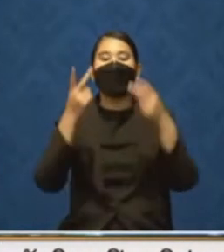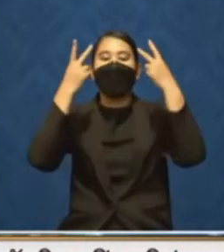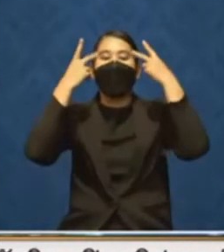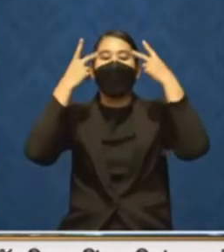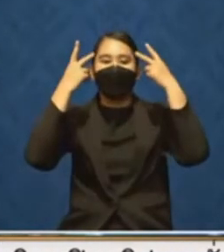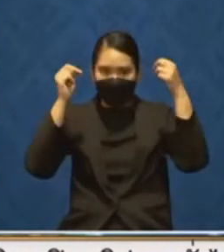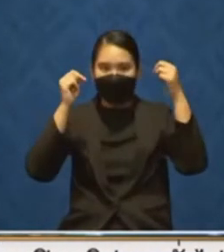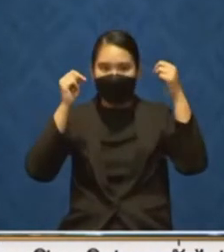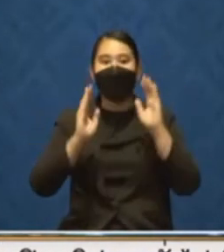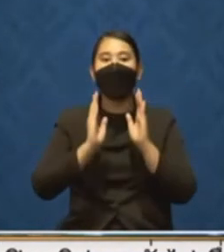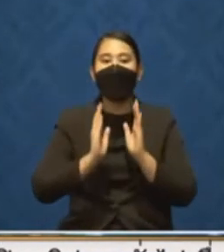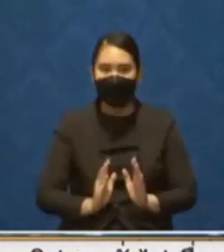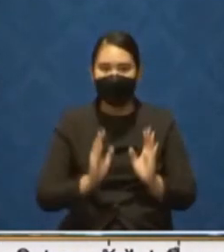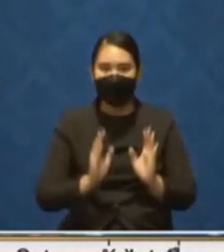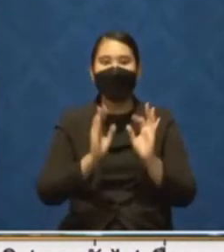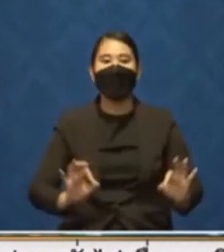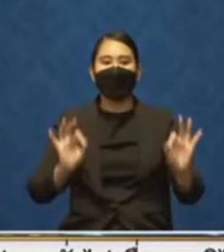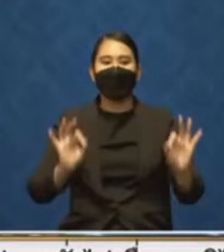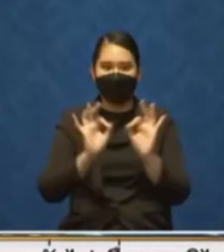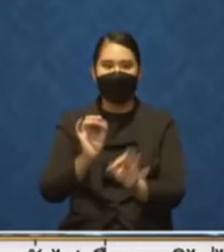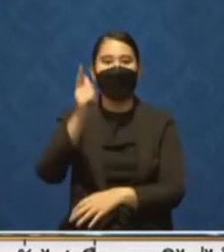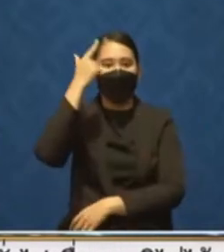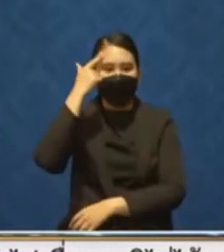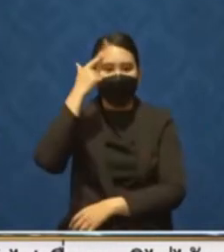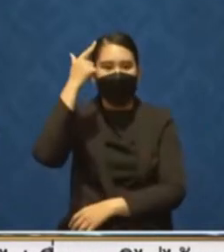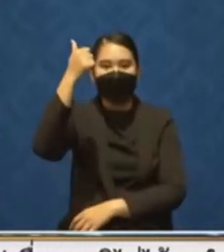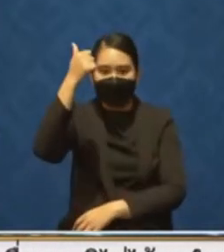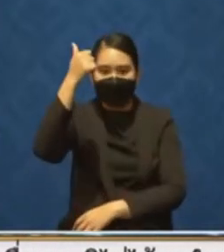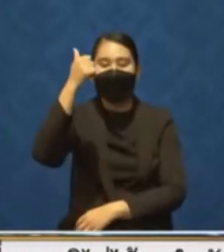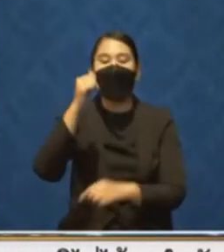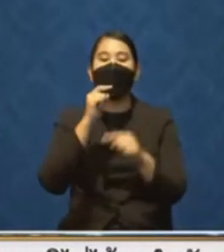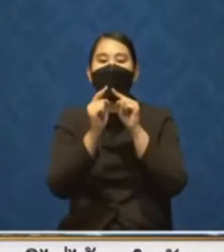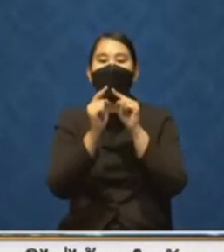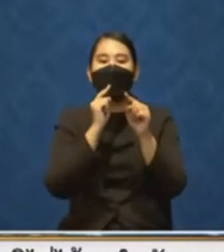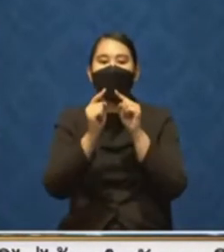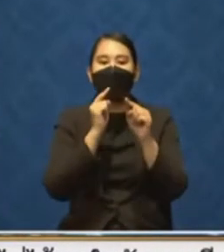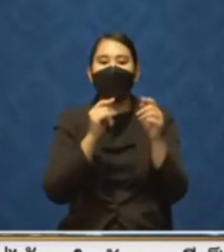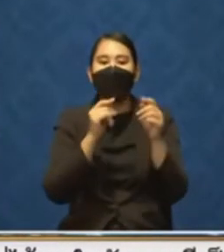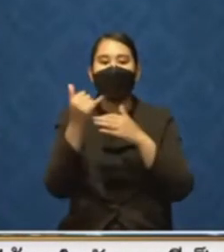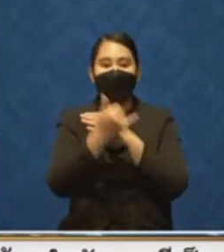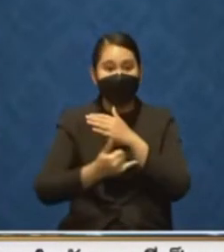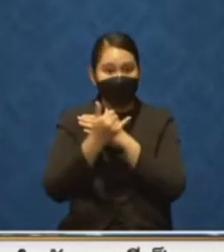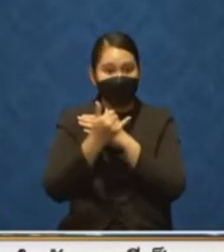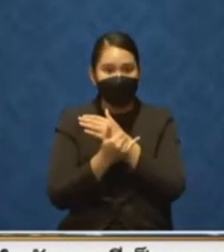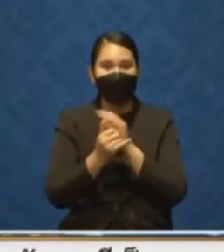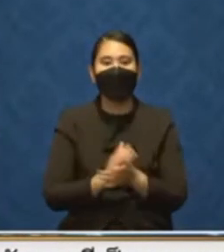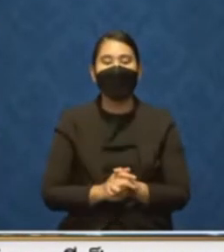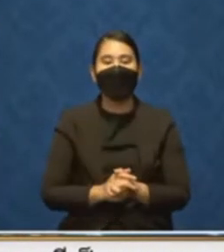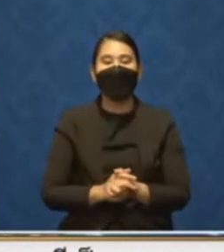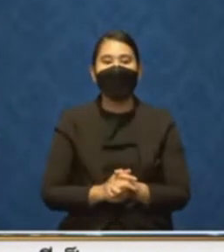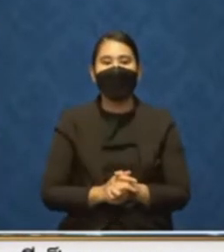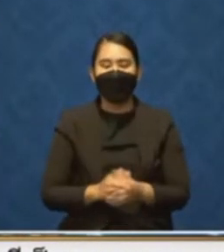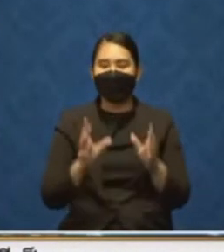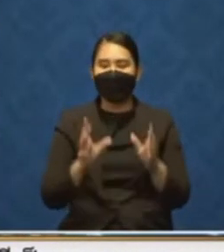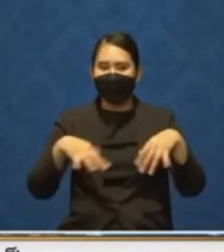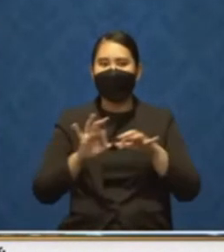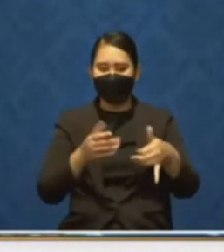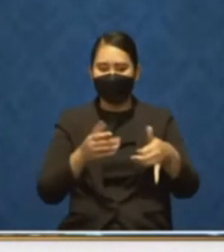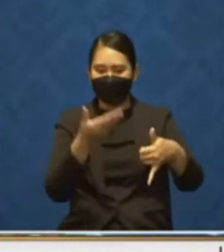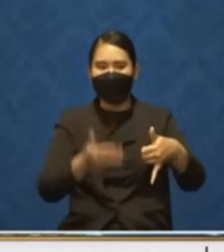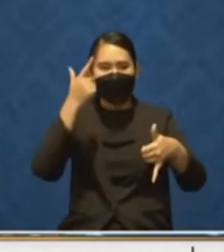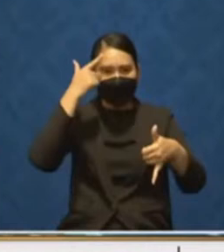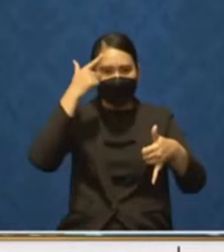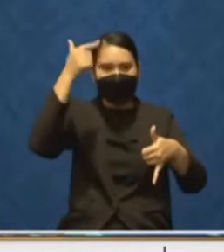ที่มีความสามารถในทางทางการต่างประเทศผู้นำของเราต้องเก่งครับในเรื่องการต่างประเทศ